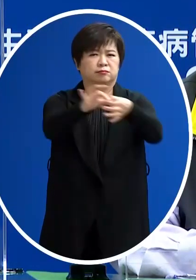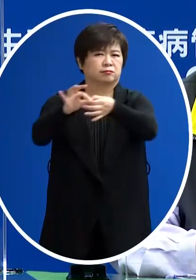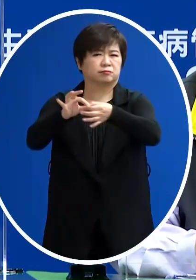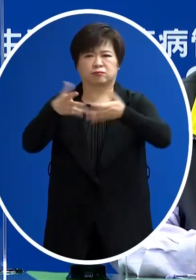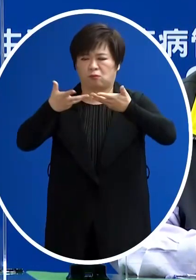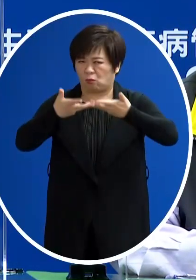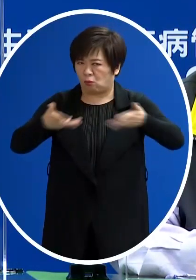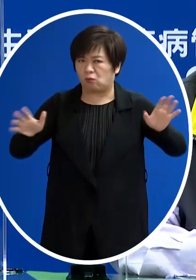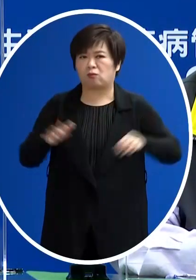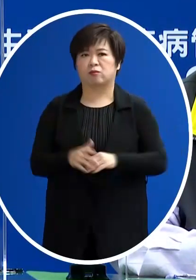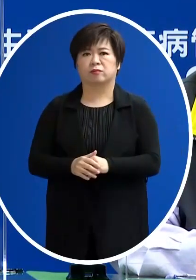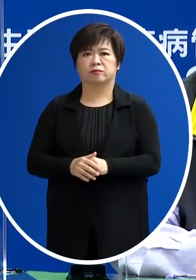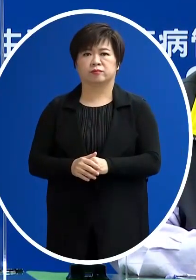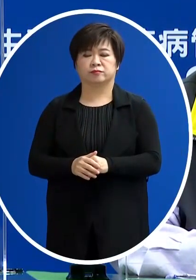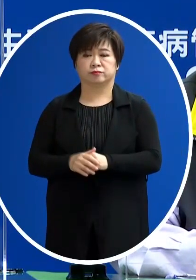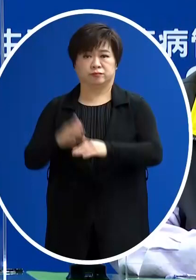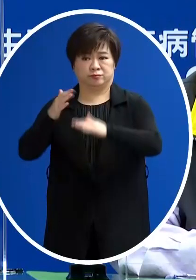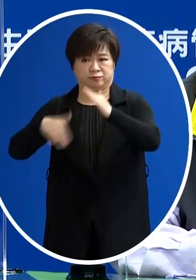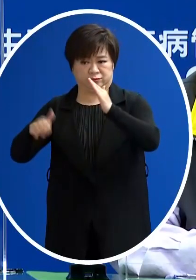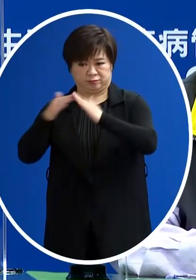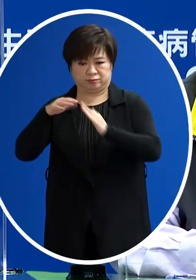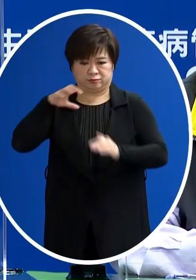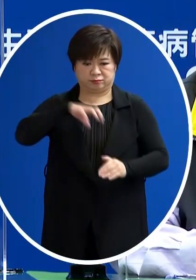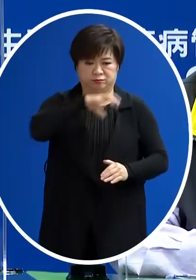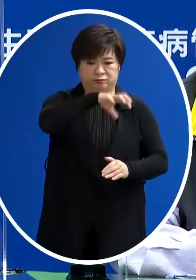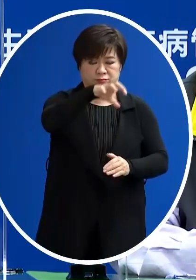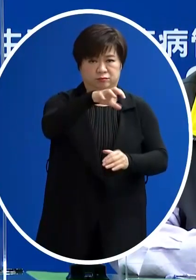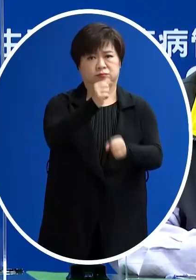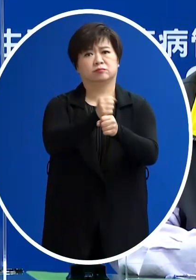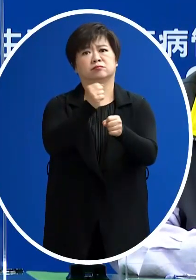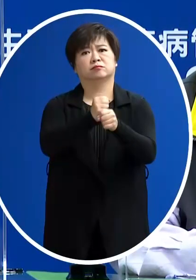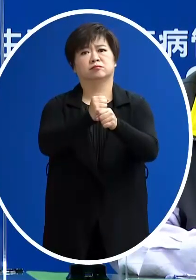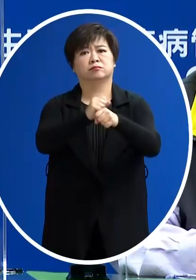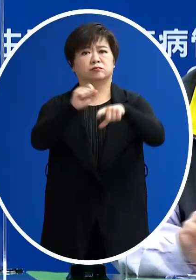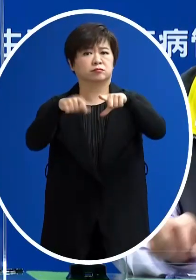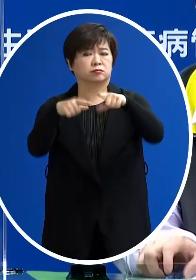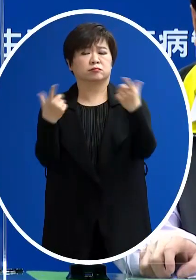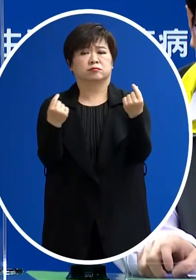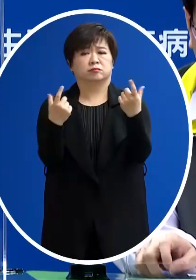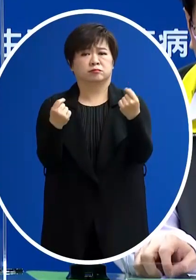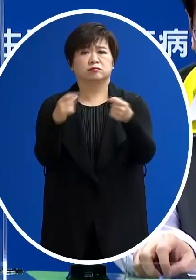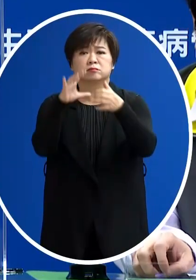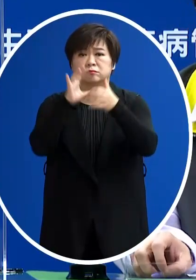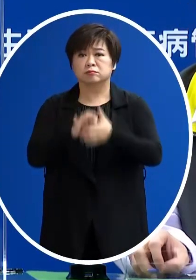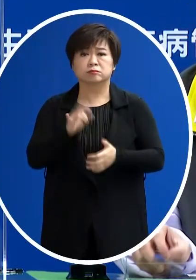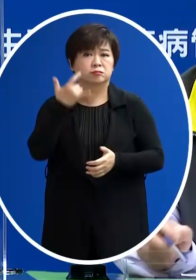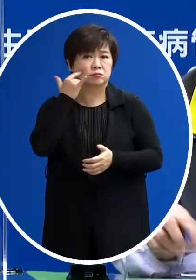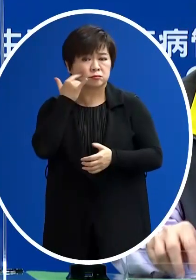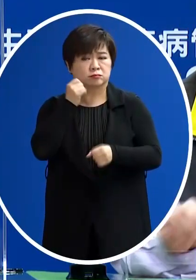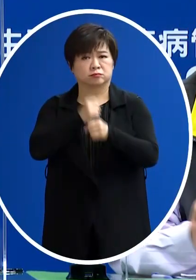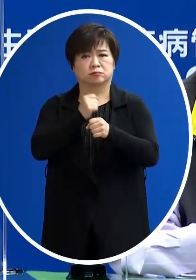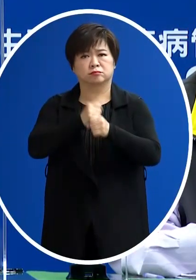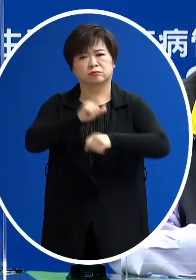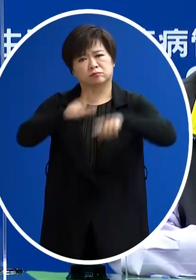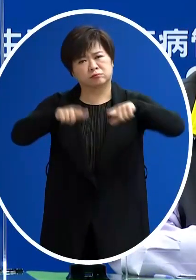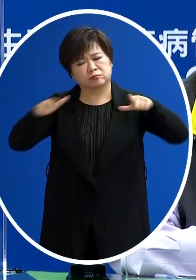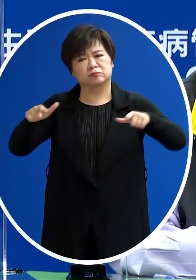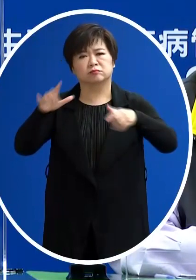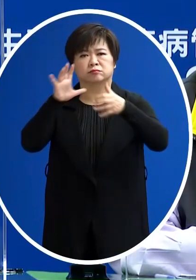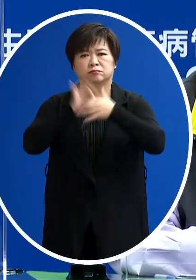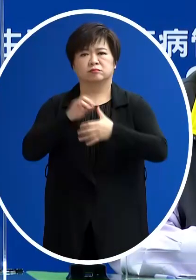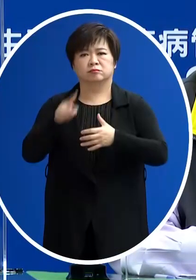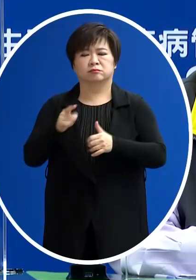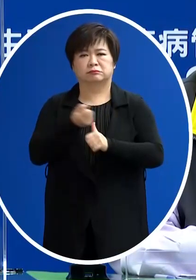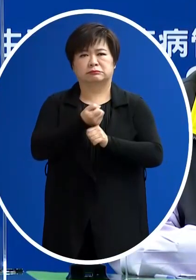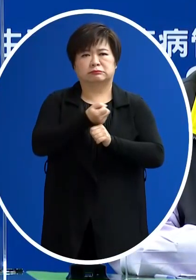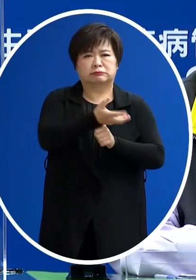个 学校，那职场也因为家长各个行业不同，所以这个案例也